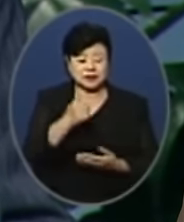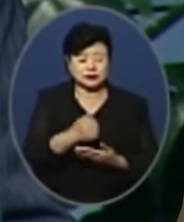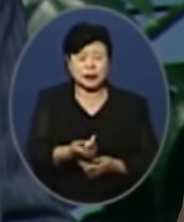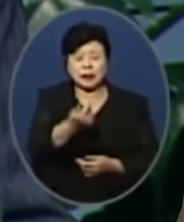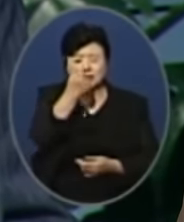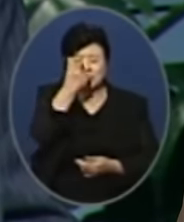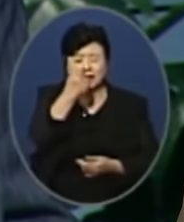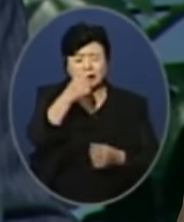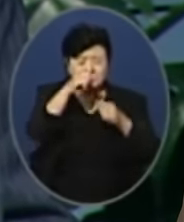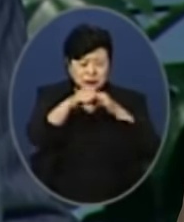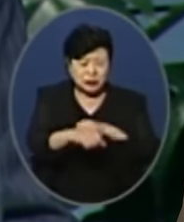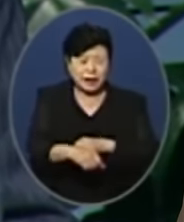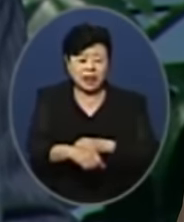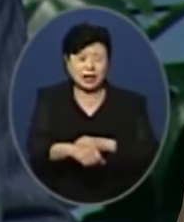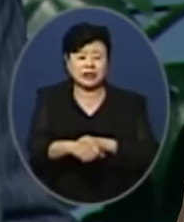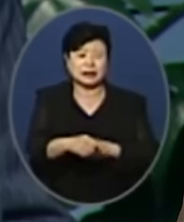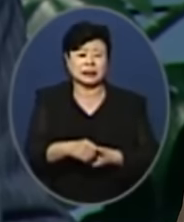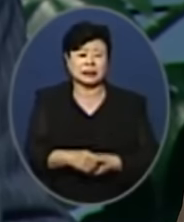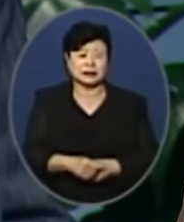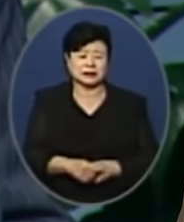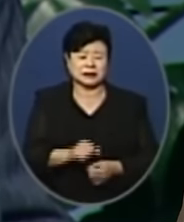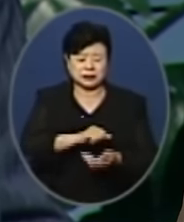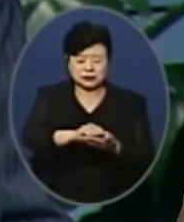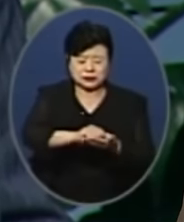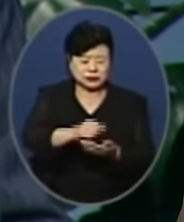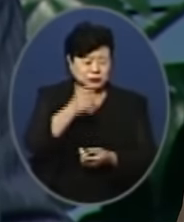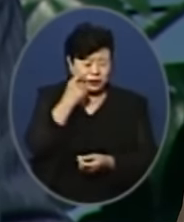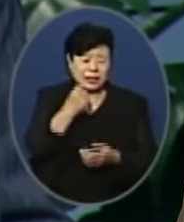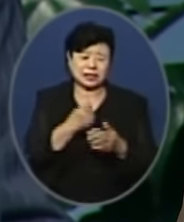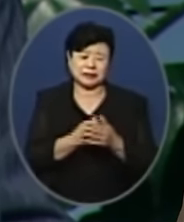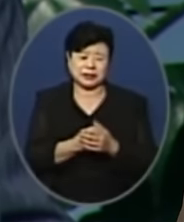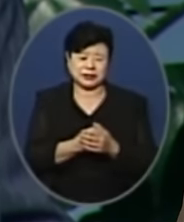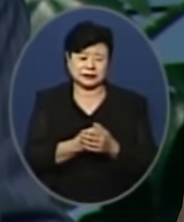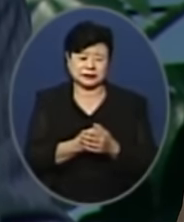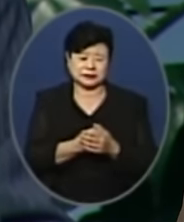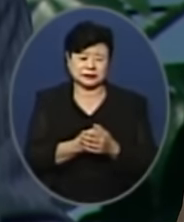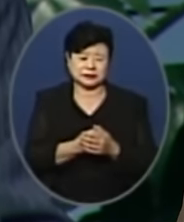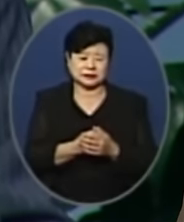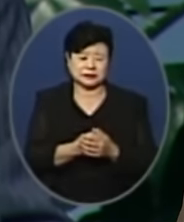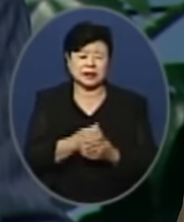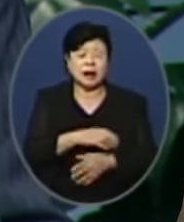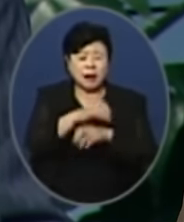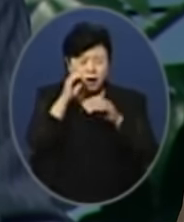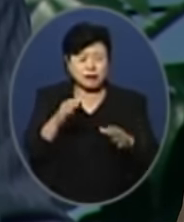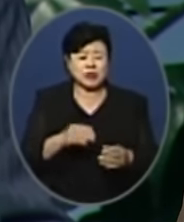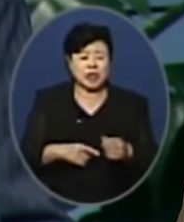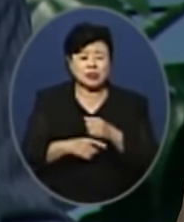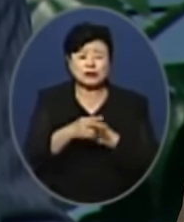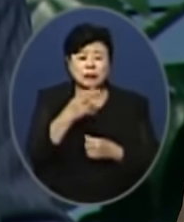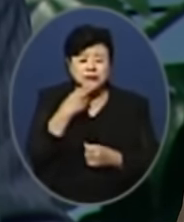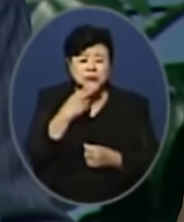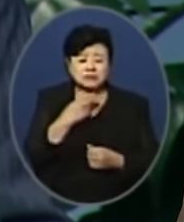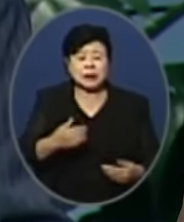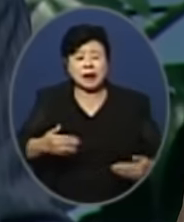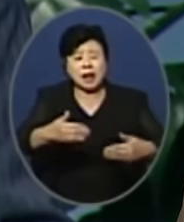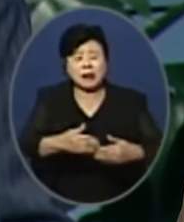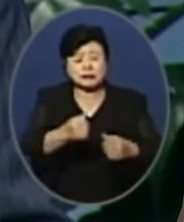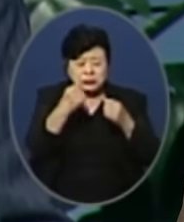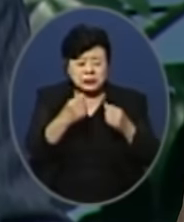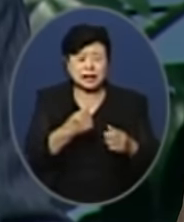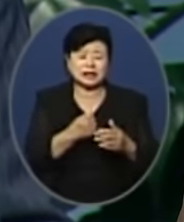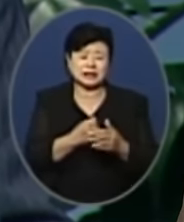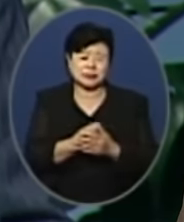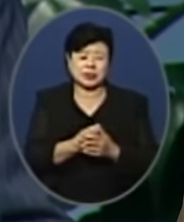죄책과 절망을 지울 수가 없는 인간이고 허무와 무의미를 안고서